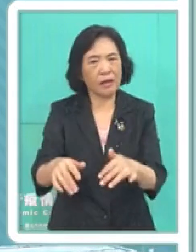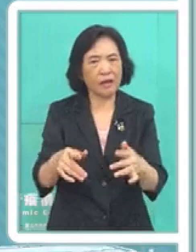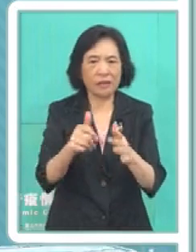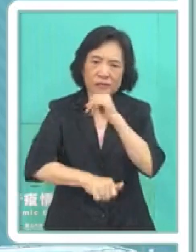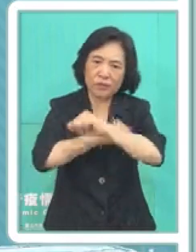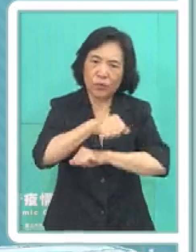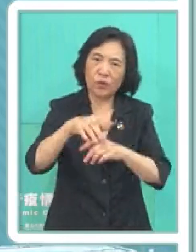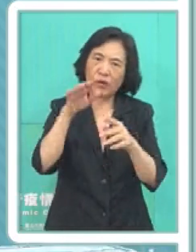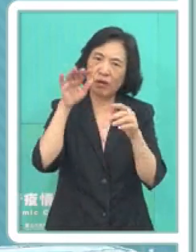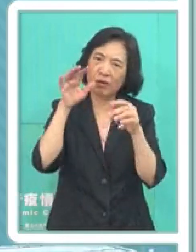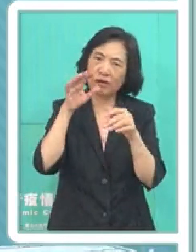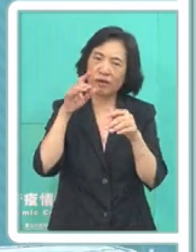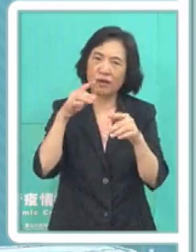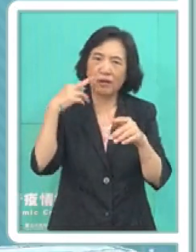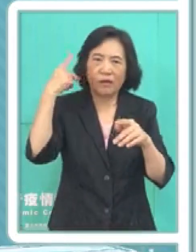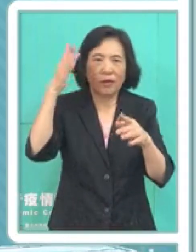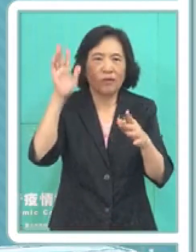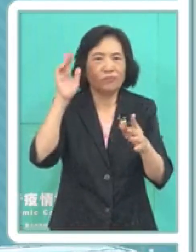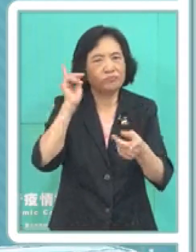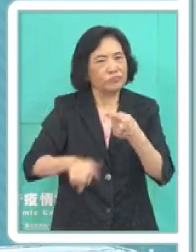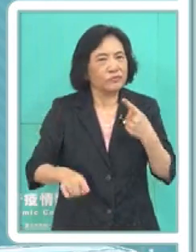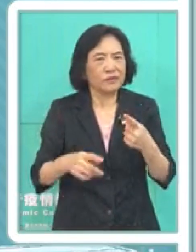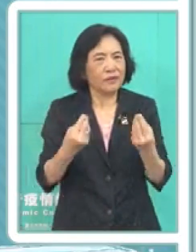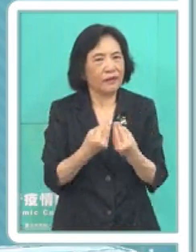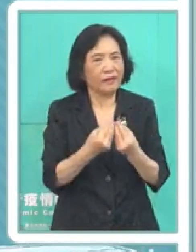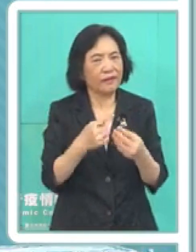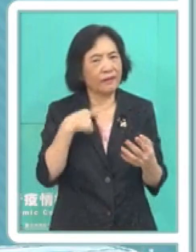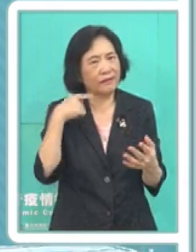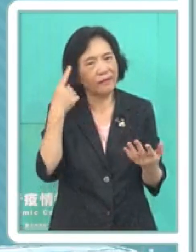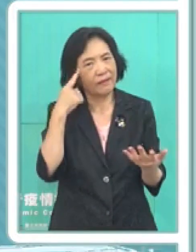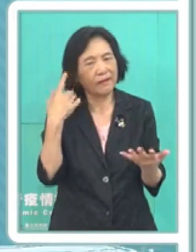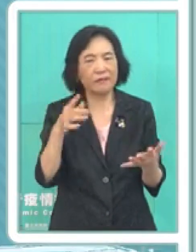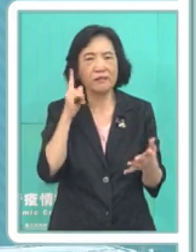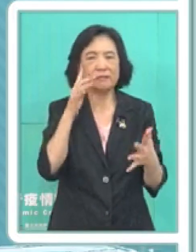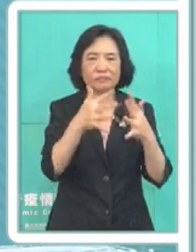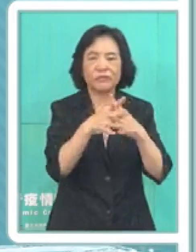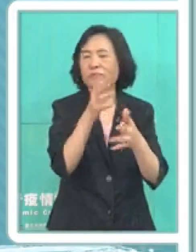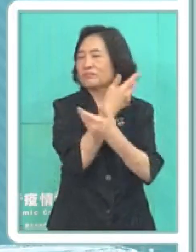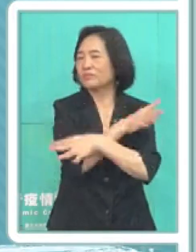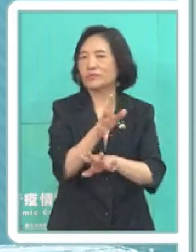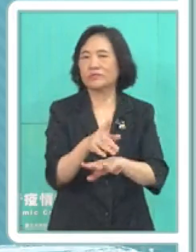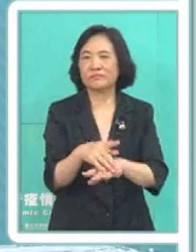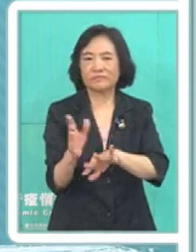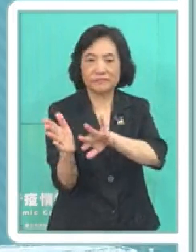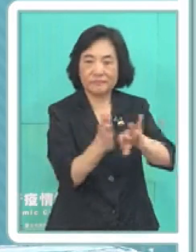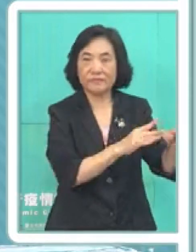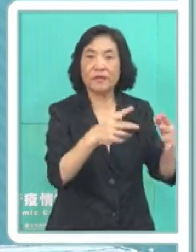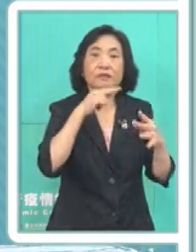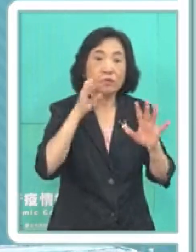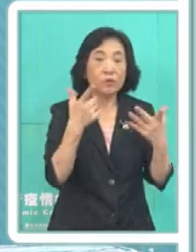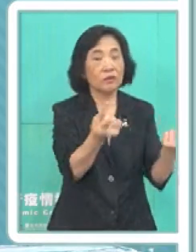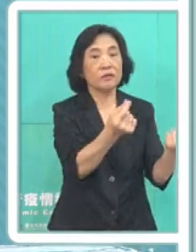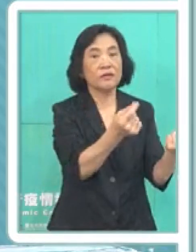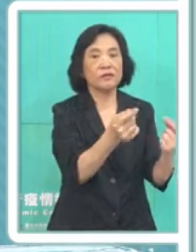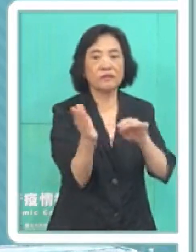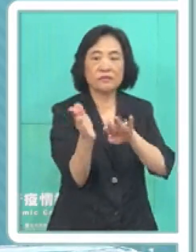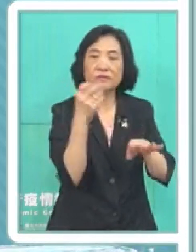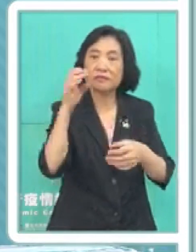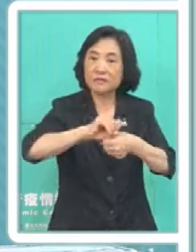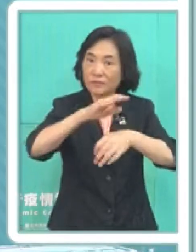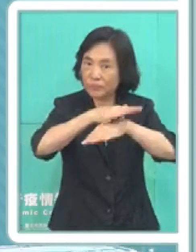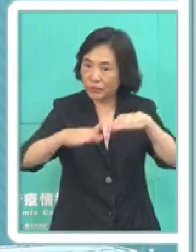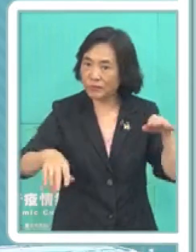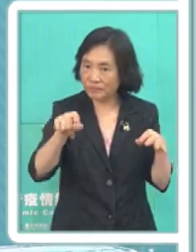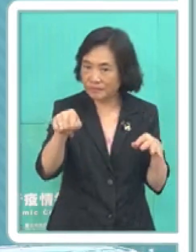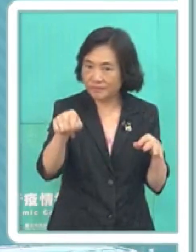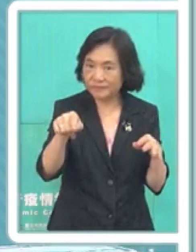活，哦这是一个态，这种战略态度。你看英国也是。新加坡是这样的哦，新加坡很